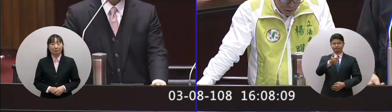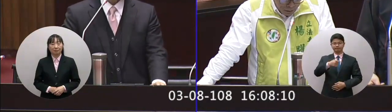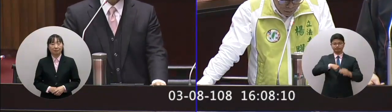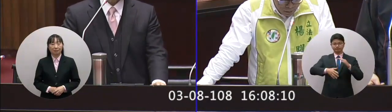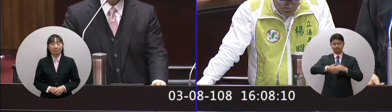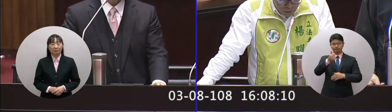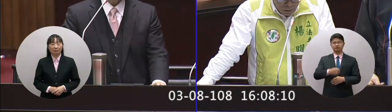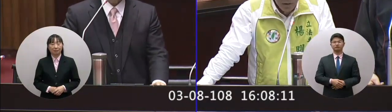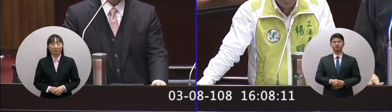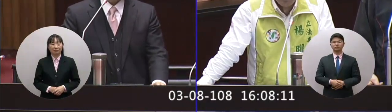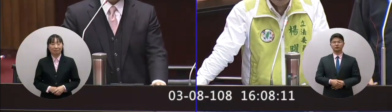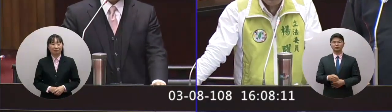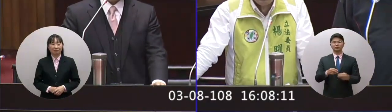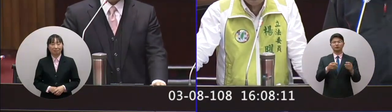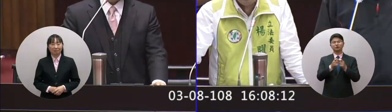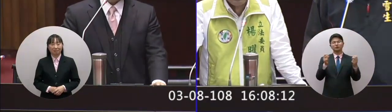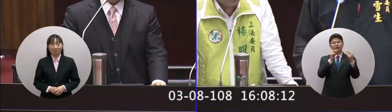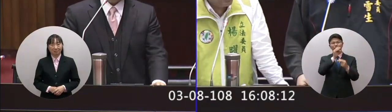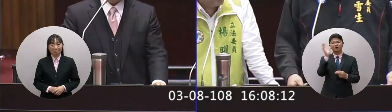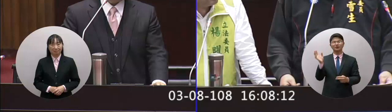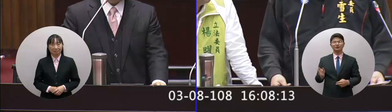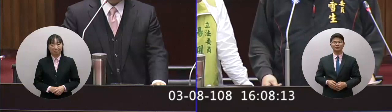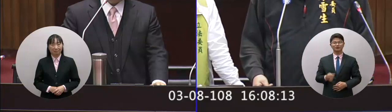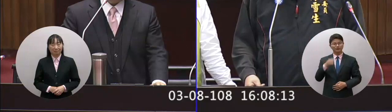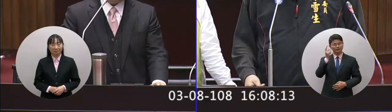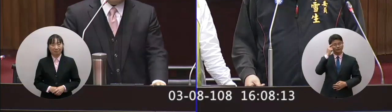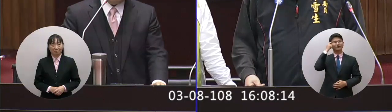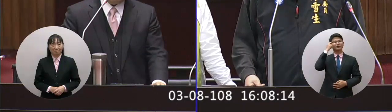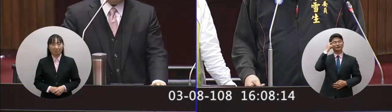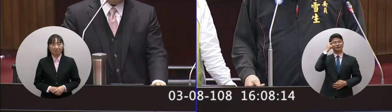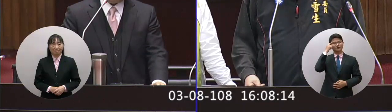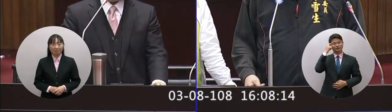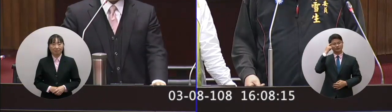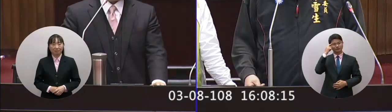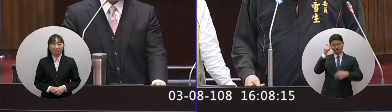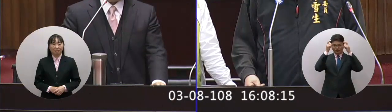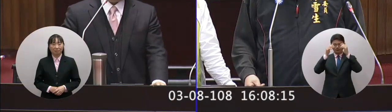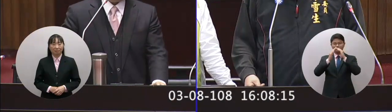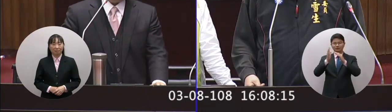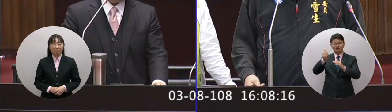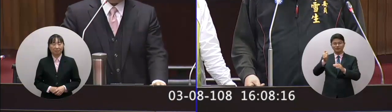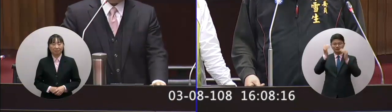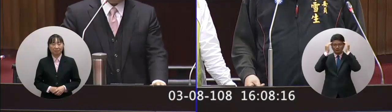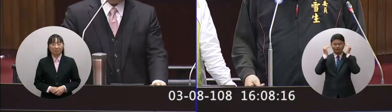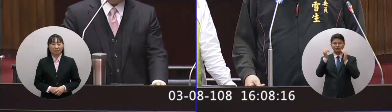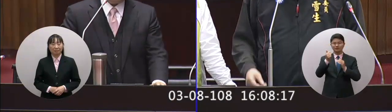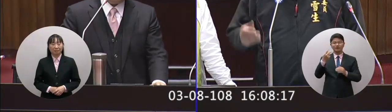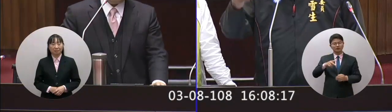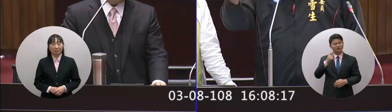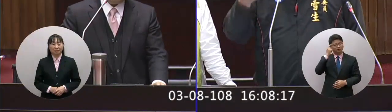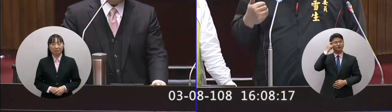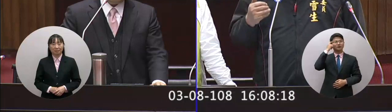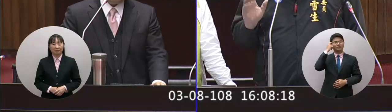哈，好久没看到您了哈。看到您啊，我就想起了韩国瑜啊。想到韩国瑜，就想